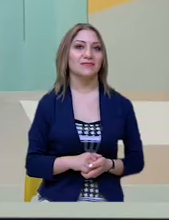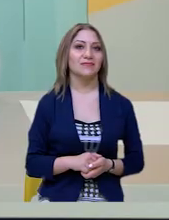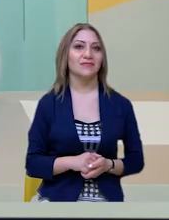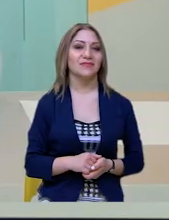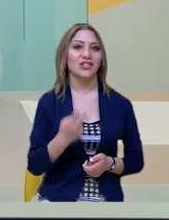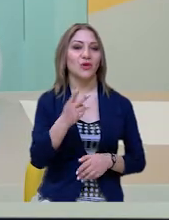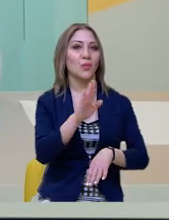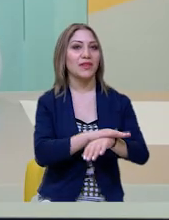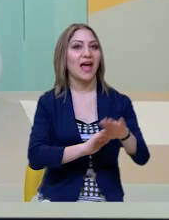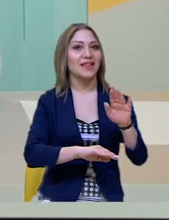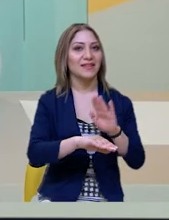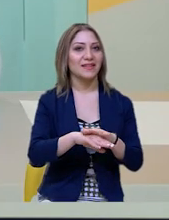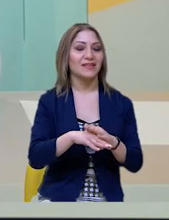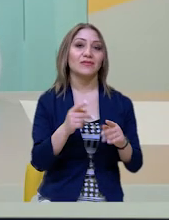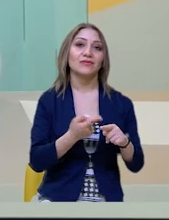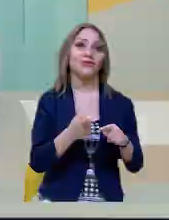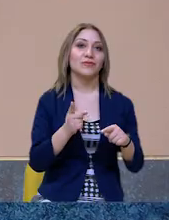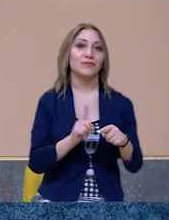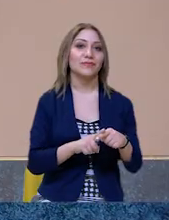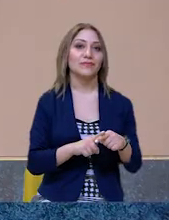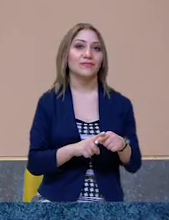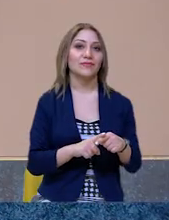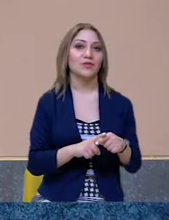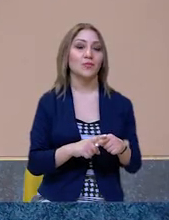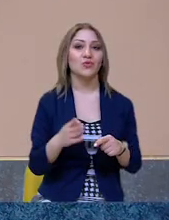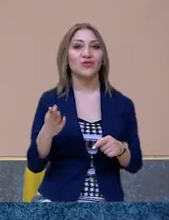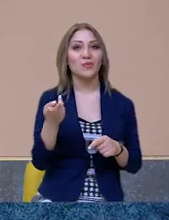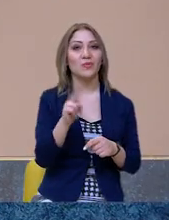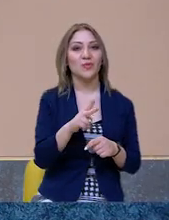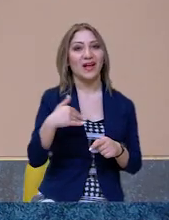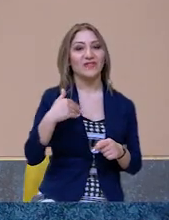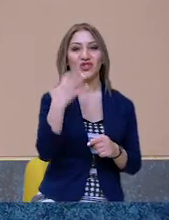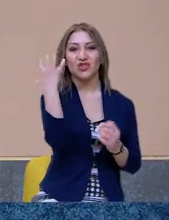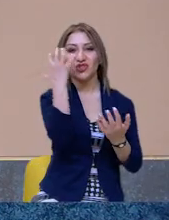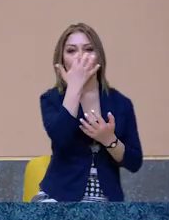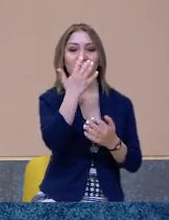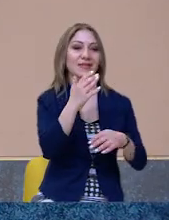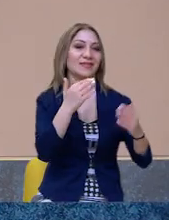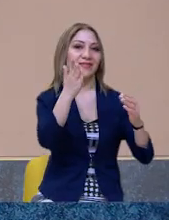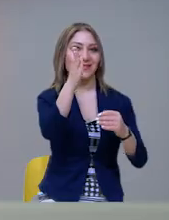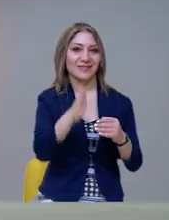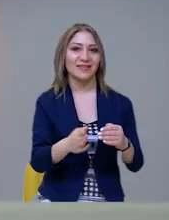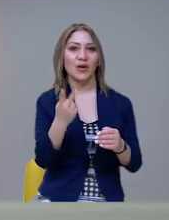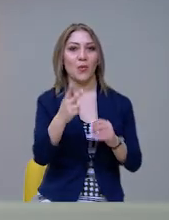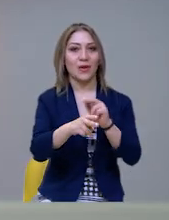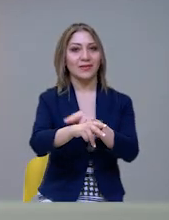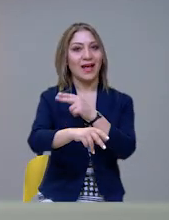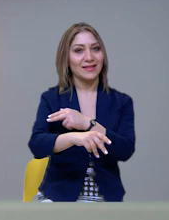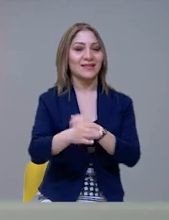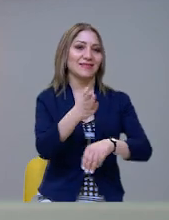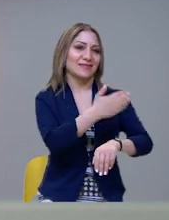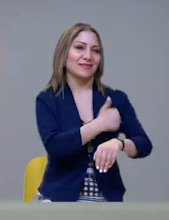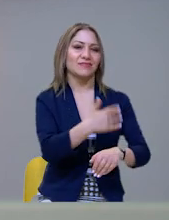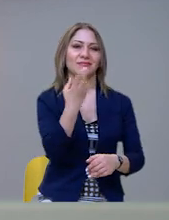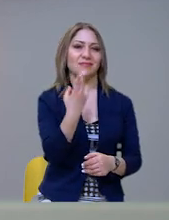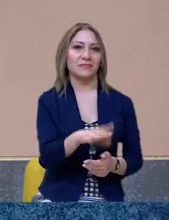երկու թաթիկները, քանի որ մյուս կողմից չի երևում կոկորդիլոսը, մյուս կողմից թաթիկներ չեն կանի։ Հիմա